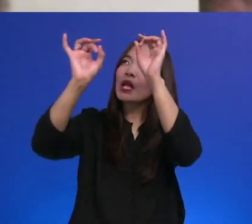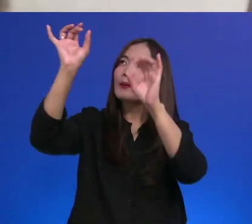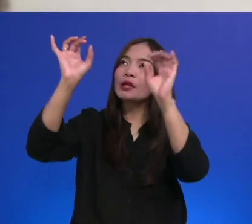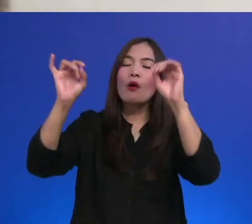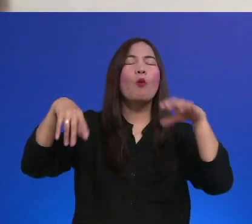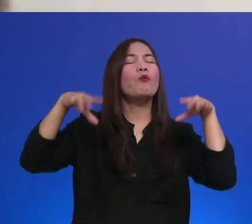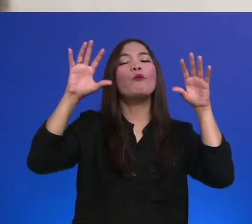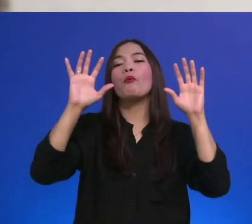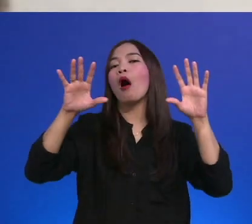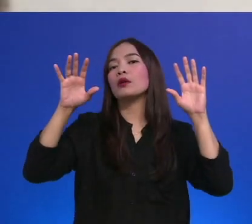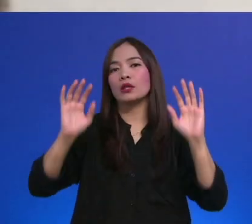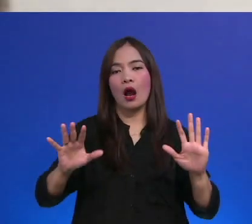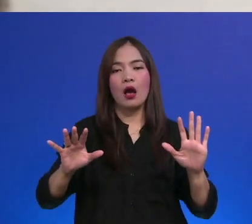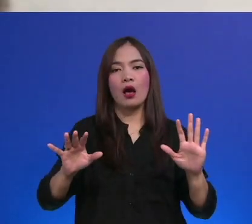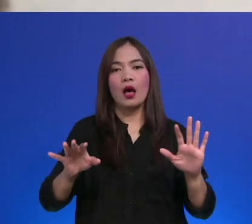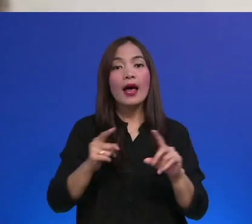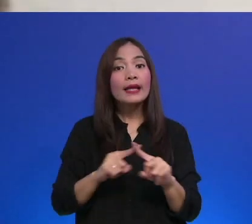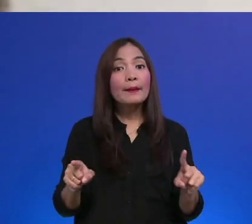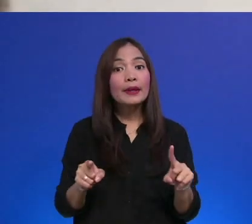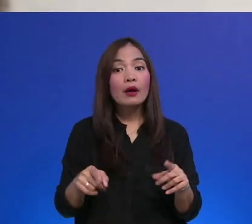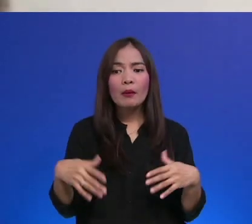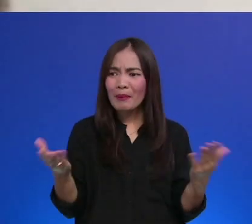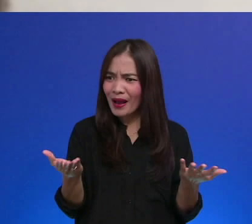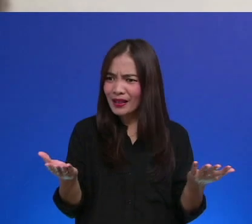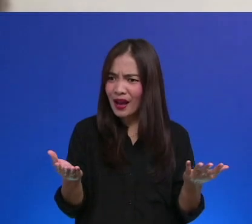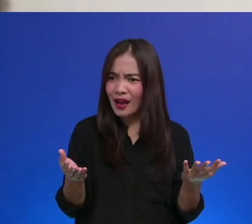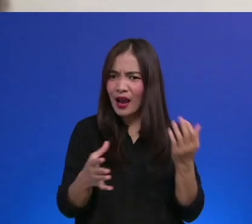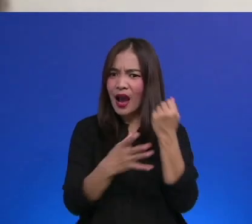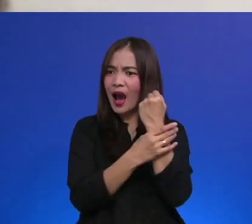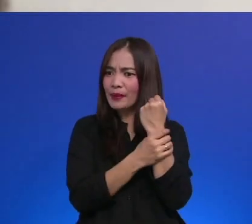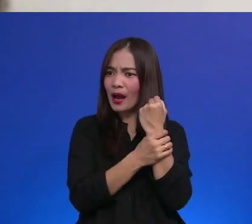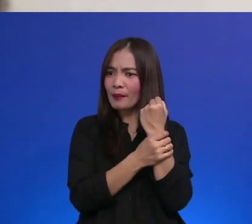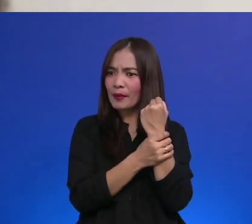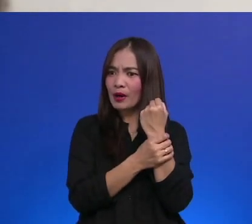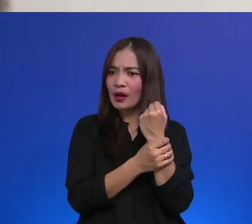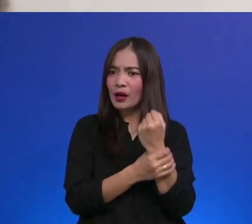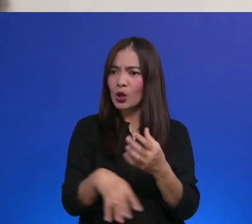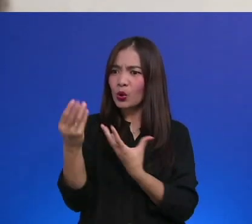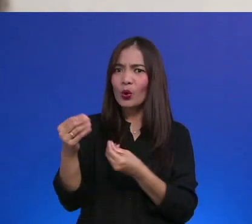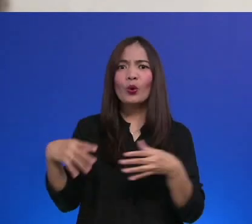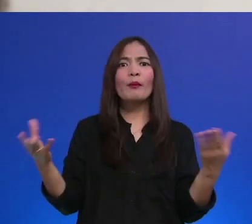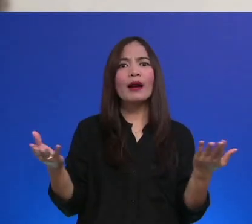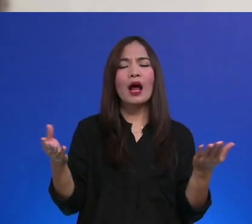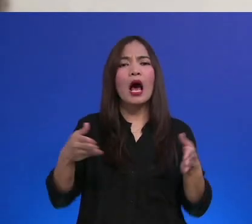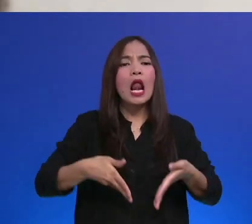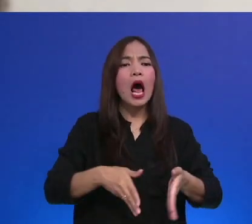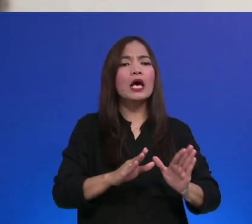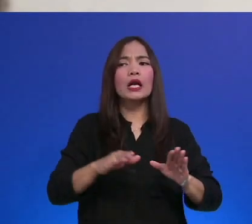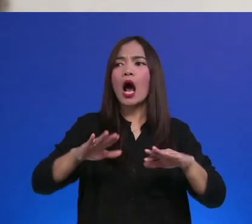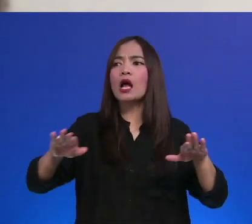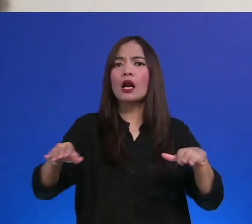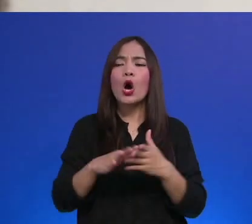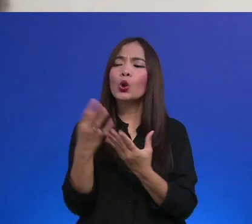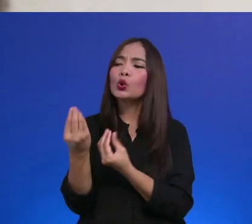tetapi Abraham tidak kunjung punya anak dia menunggu kehadiran anaknya hampir